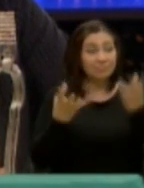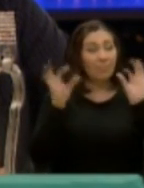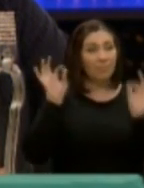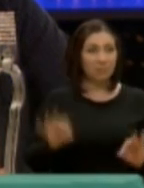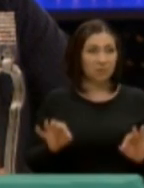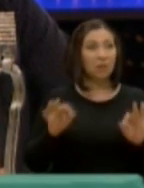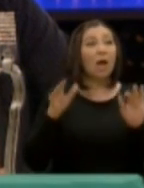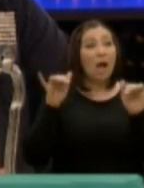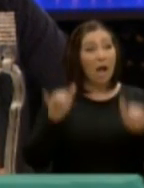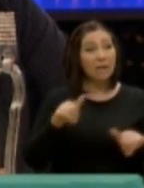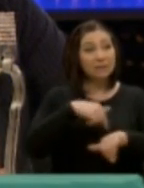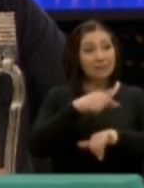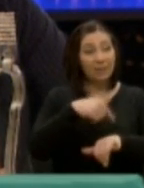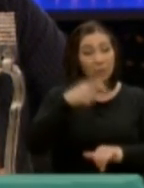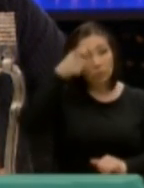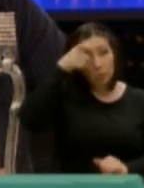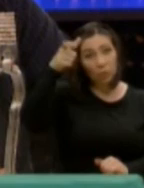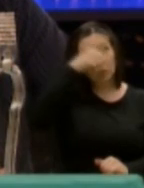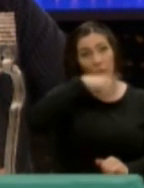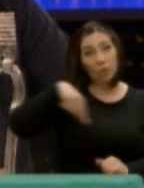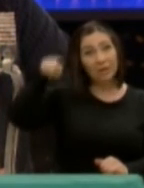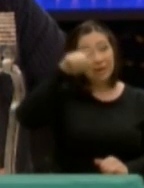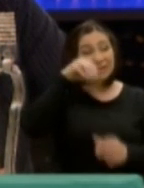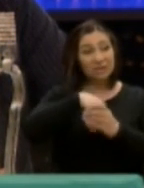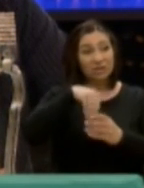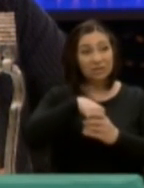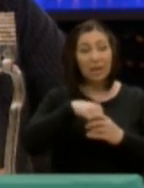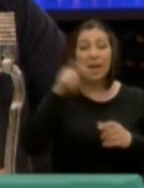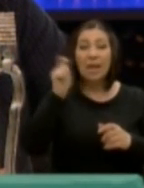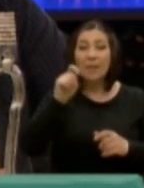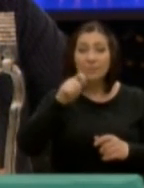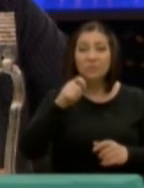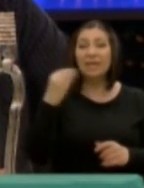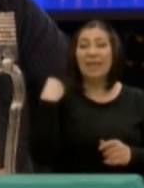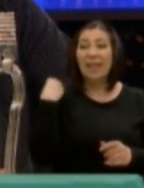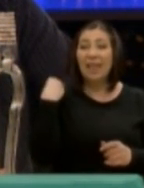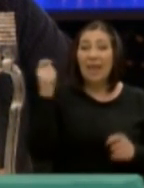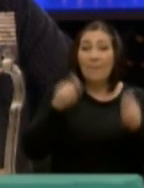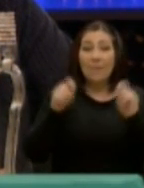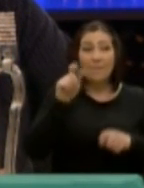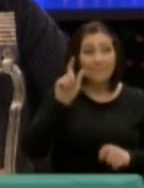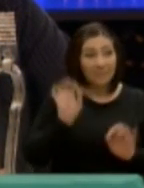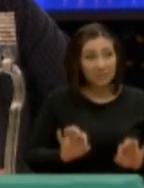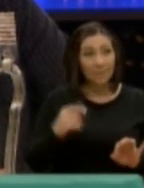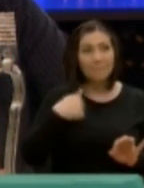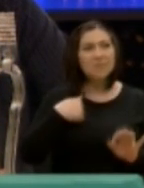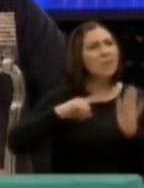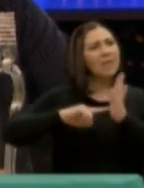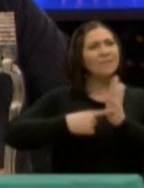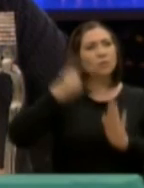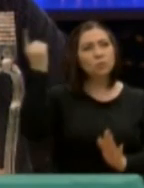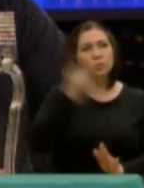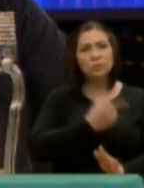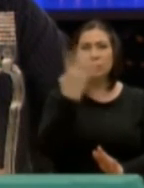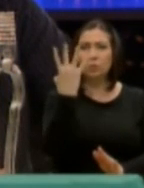olarak. Aynı şekilde şu anda Türkiye'nin büyük çikolata şeyleri, yapımcıları yeni yeni yapmaya başladı. Bizim amacımız Türkiye'nin